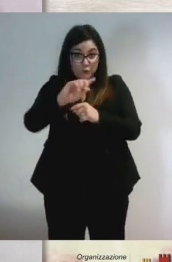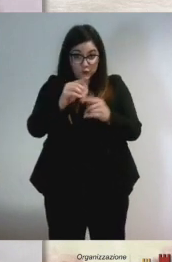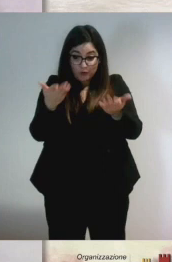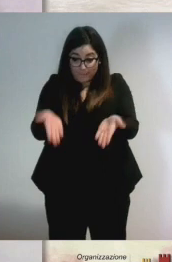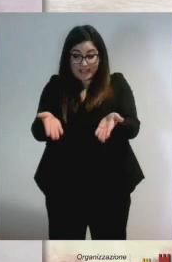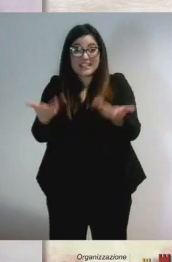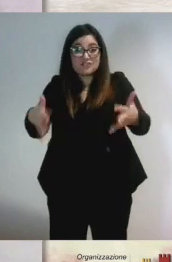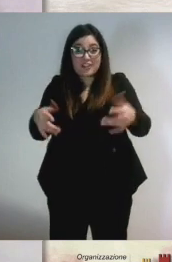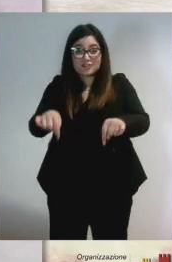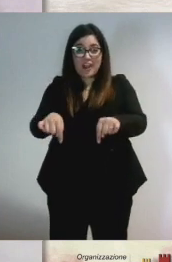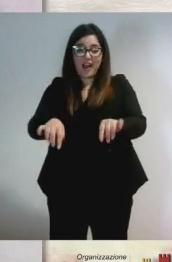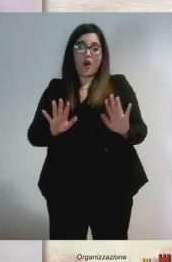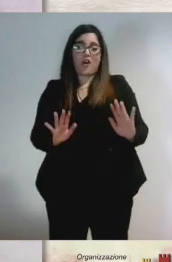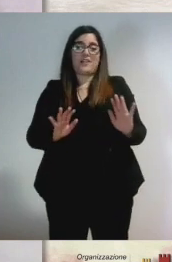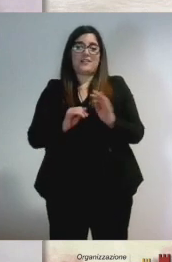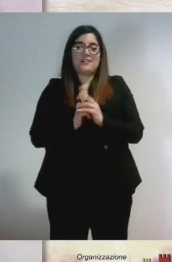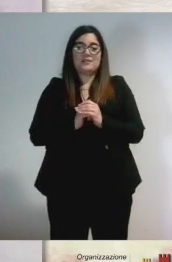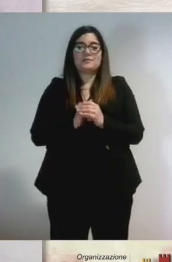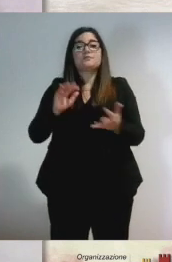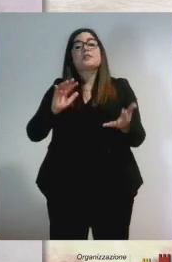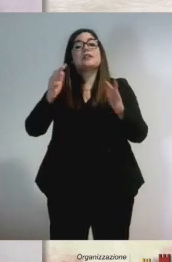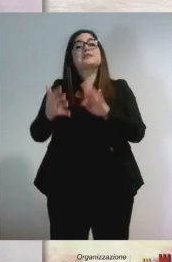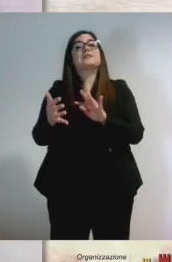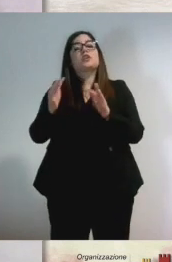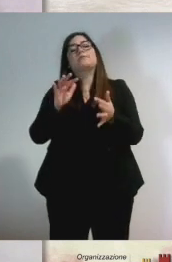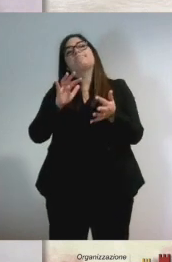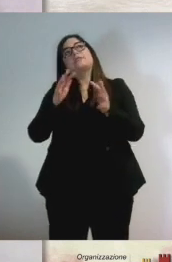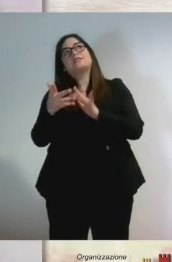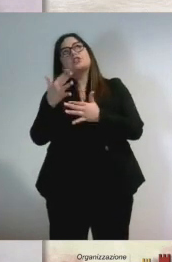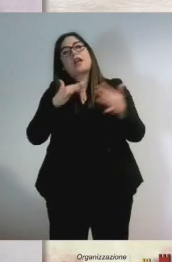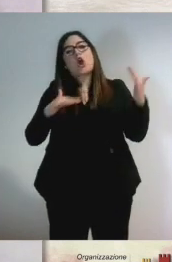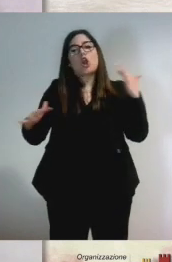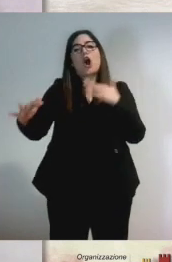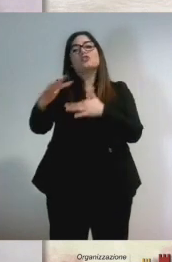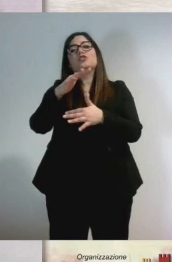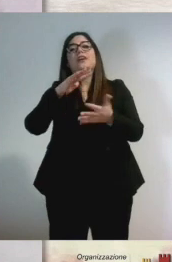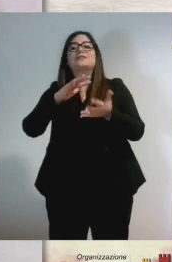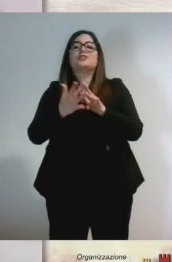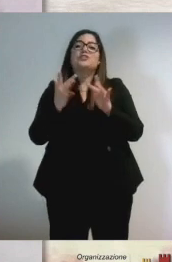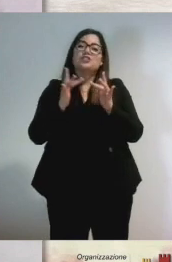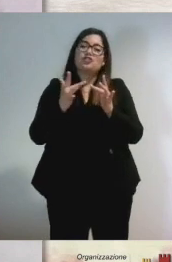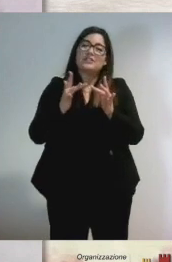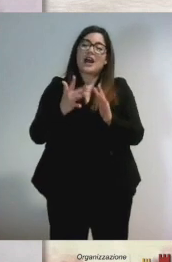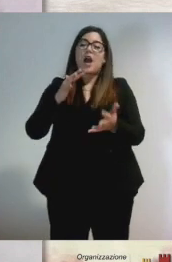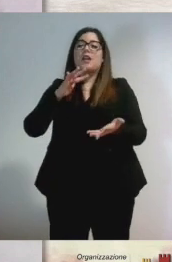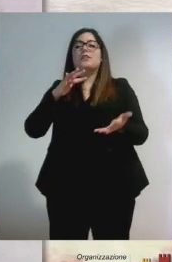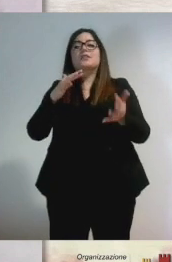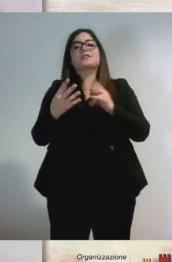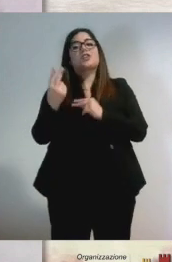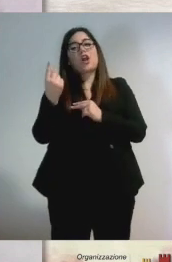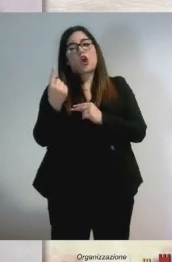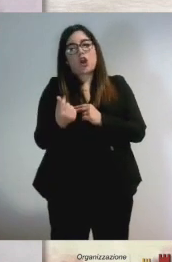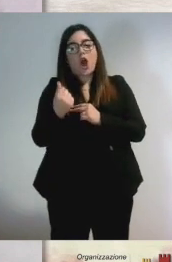qui parliamo di transizione transizione ecologica transizione digitale transizione economica transizione